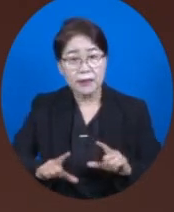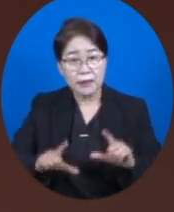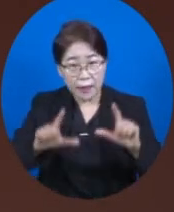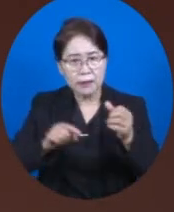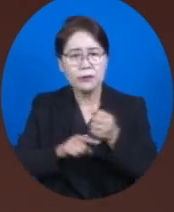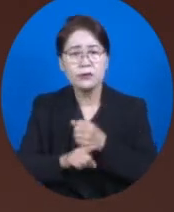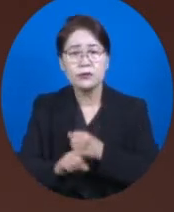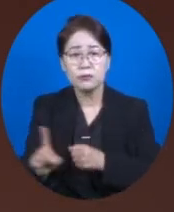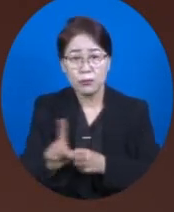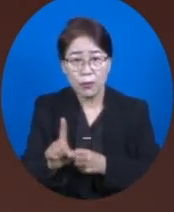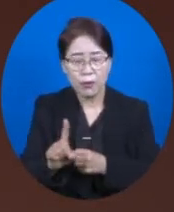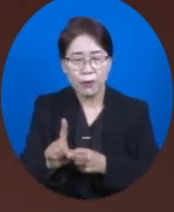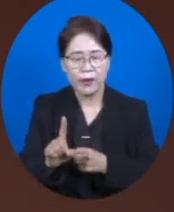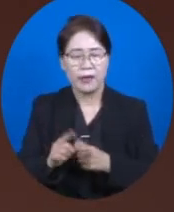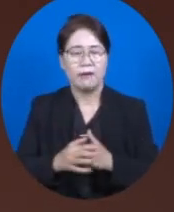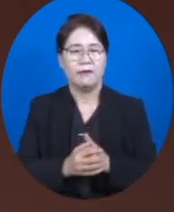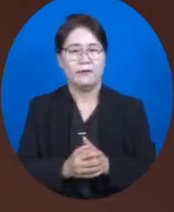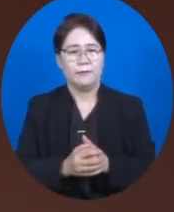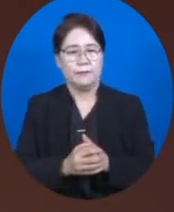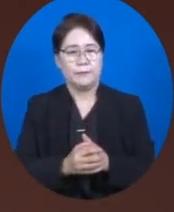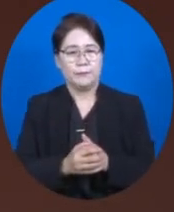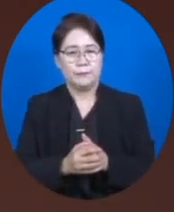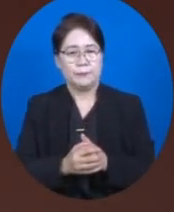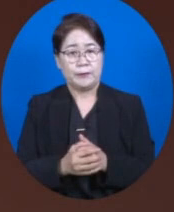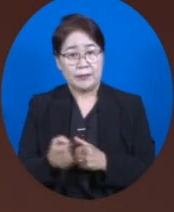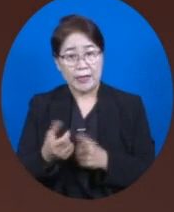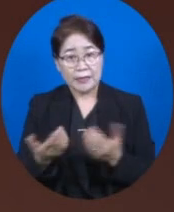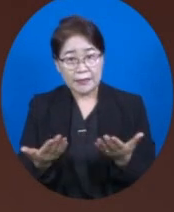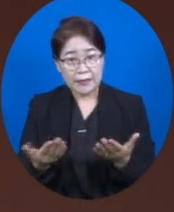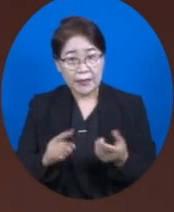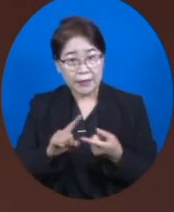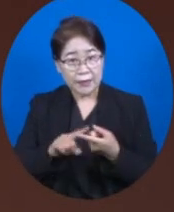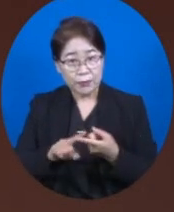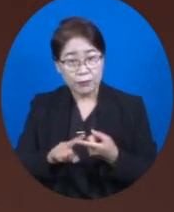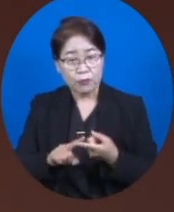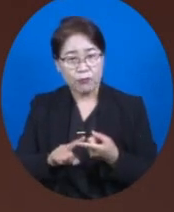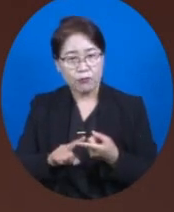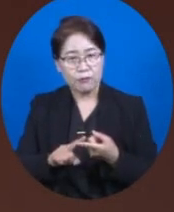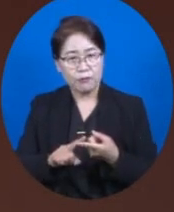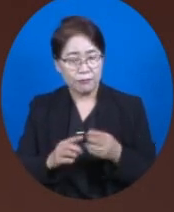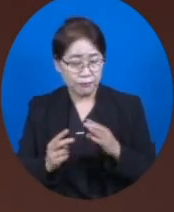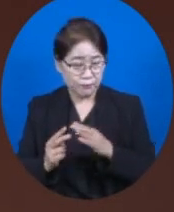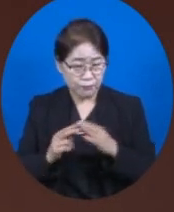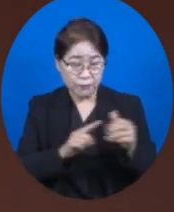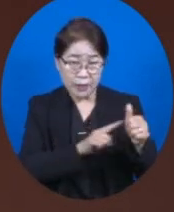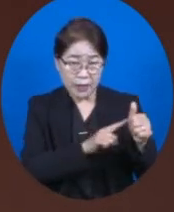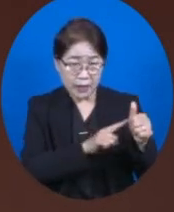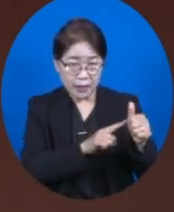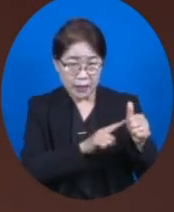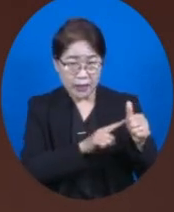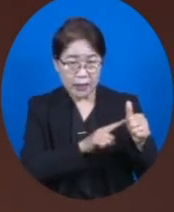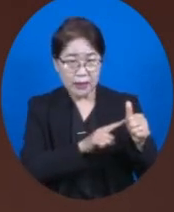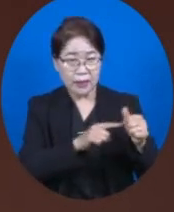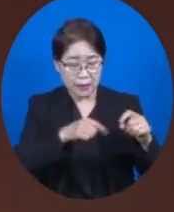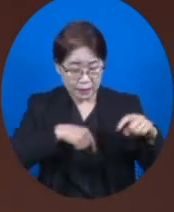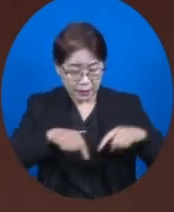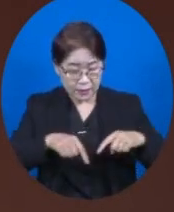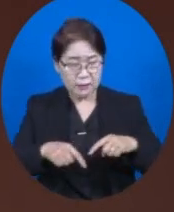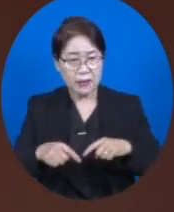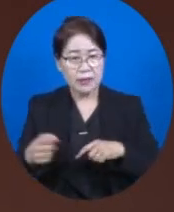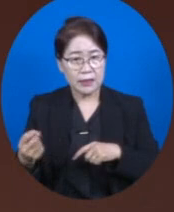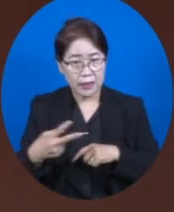것은 뭘 의미하죠 자 여기서 작은 일은 스룹바벨의 주도와의 다시